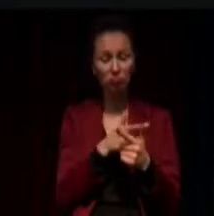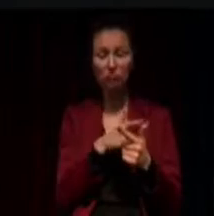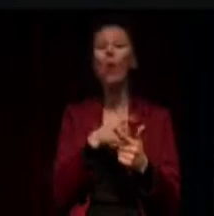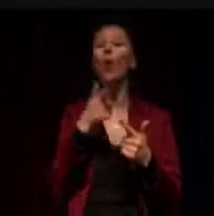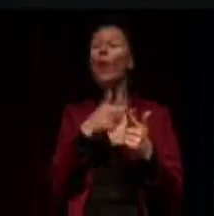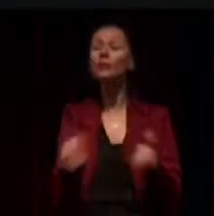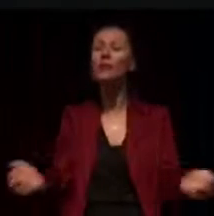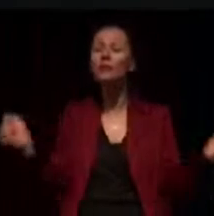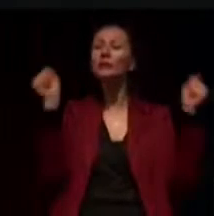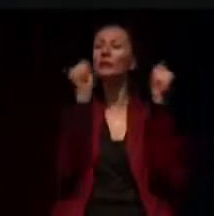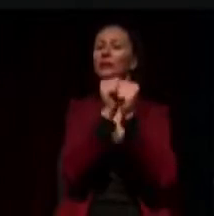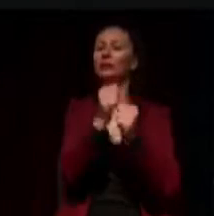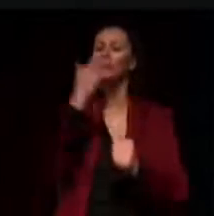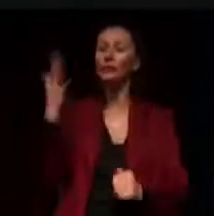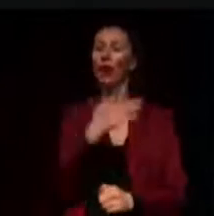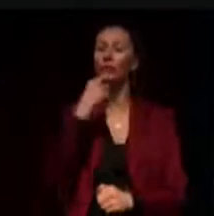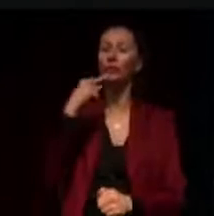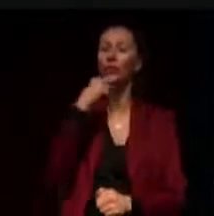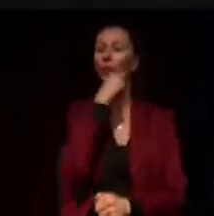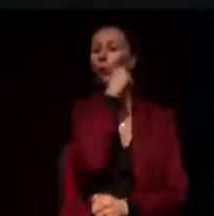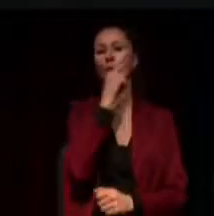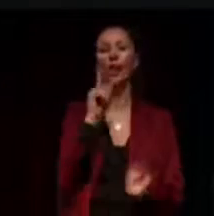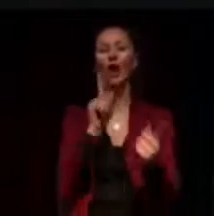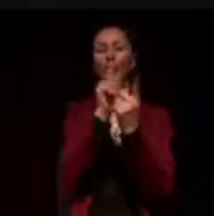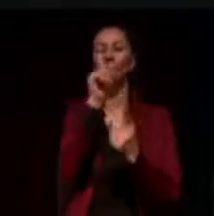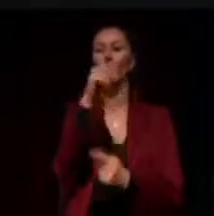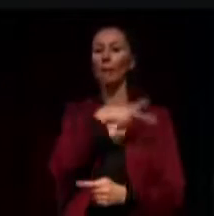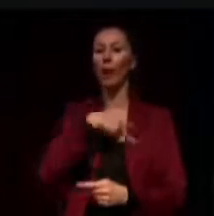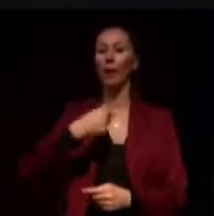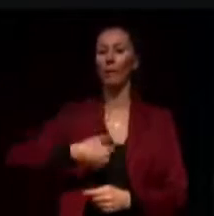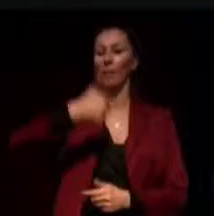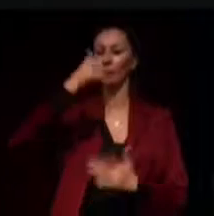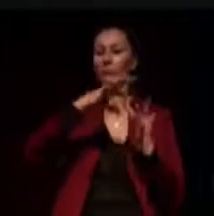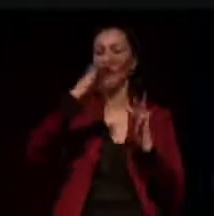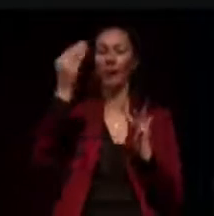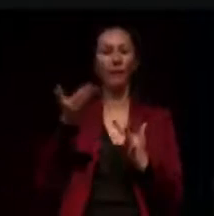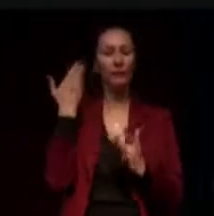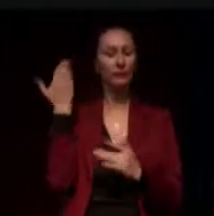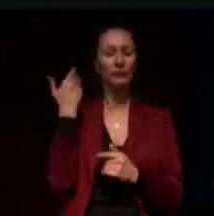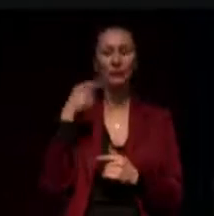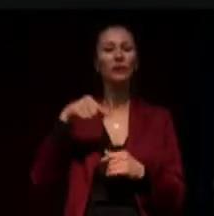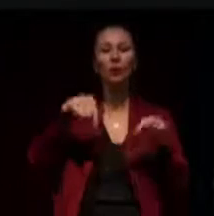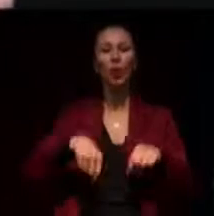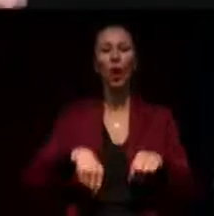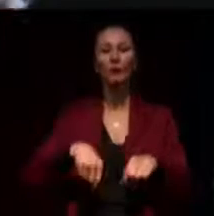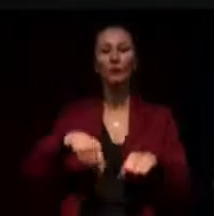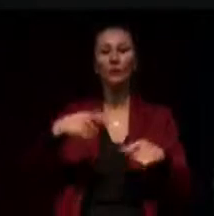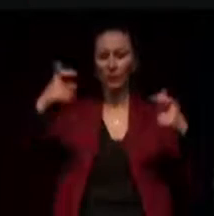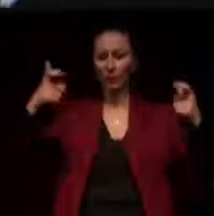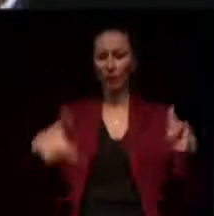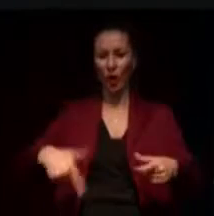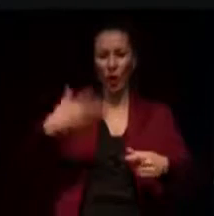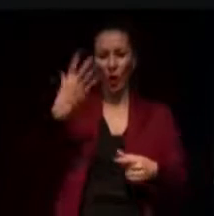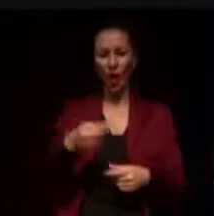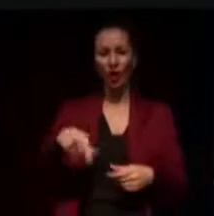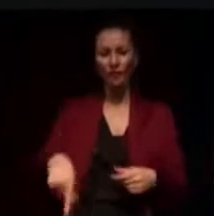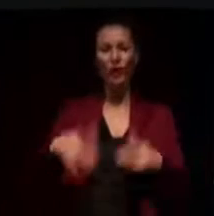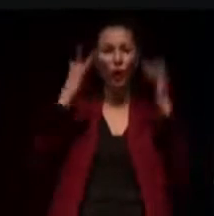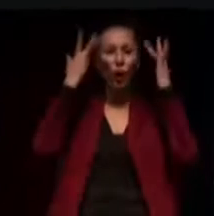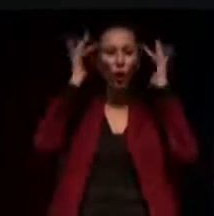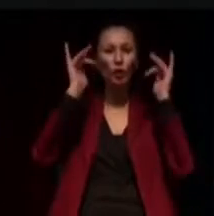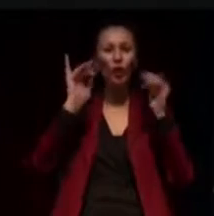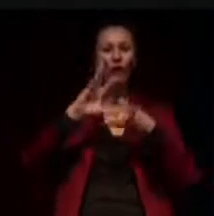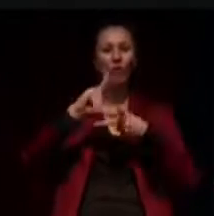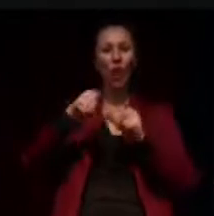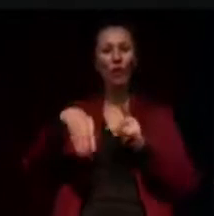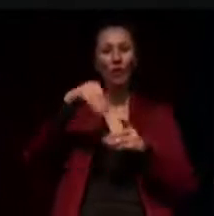onun kat kat daha zorluklarıyla karşılaşmış bir belediye başkanı. Şu anda içinde bulunduğumuz alanı kültür